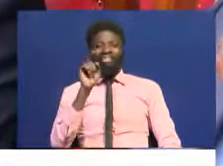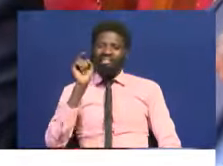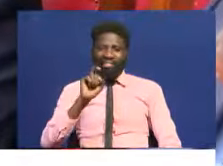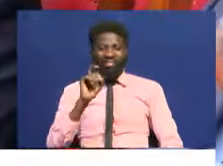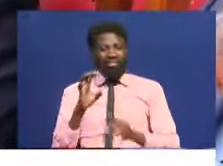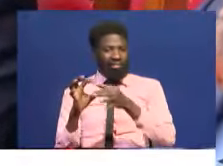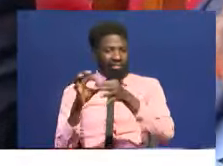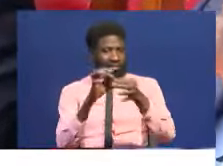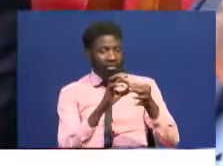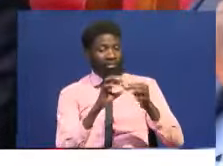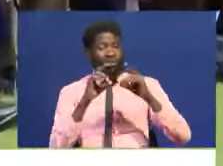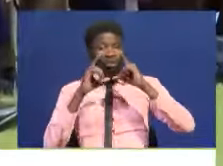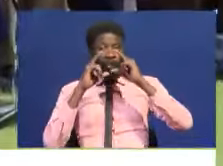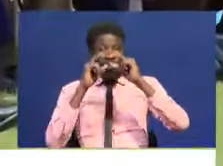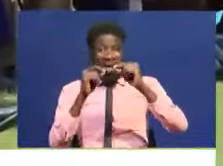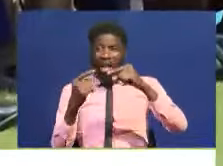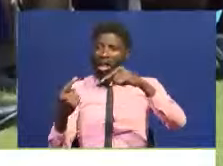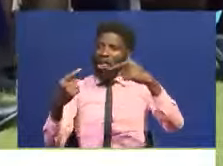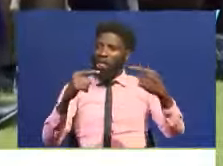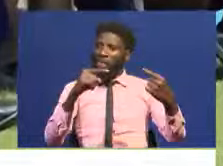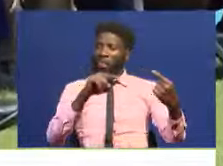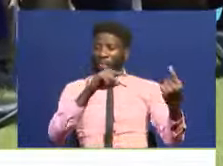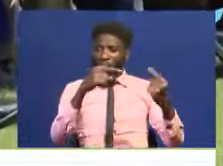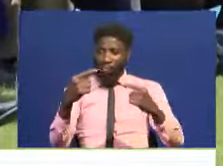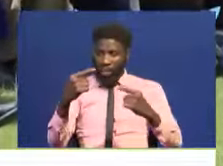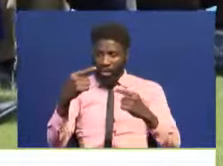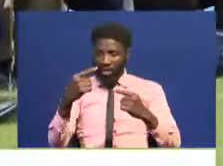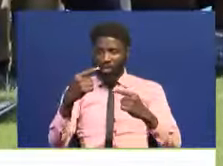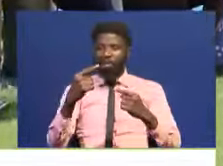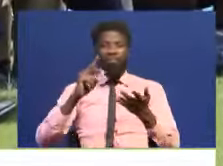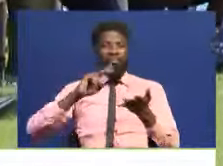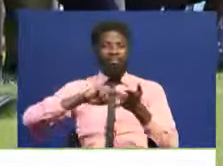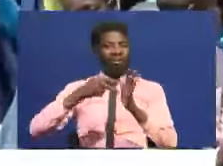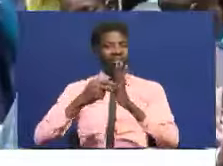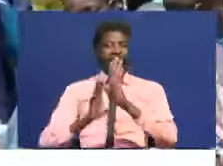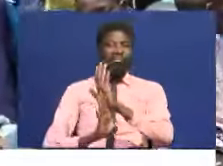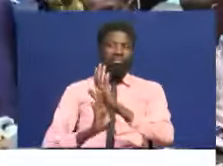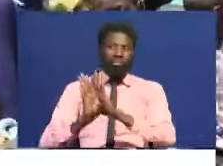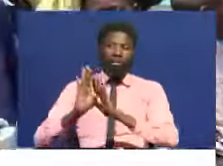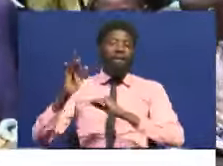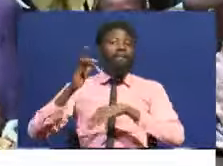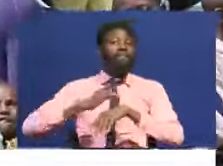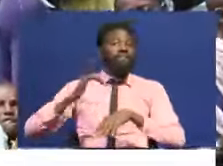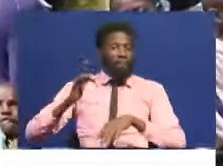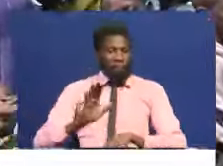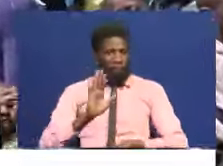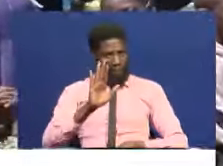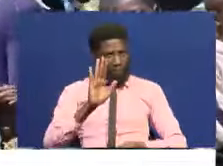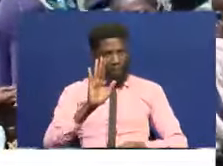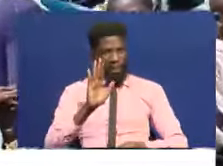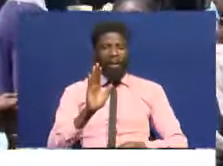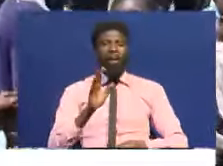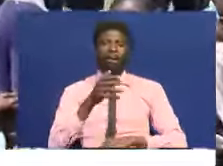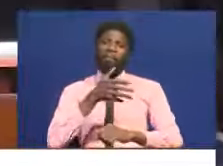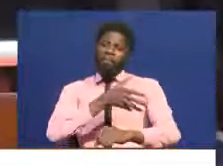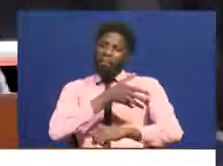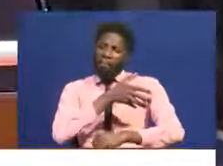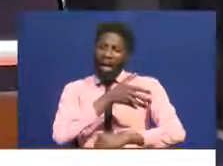kuwa malumbano miongoni mwao yatakwamisha miradi ya maendeleo na kuathiri ushawishi wa kisiasa na kiuchumi wa eneo